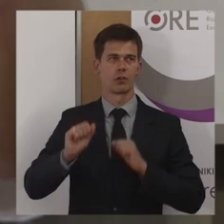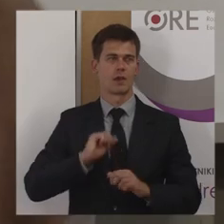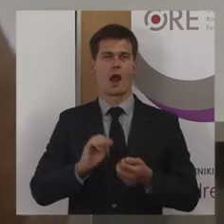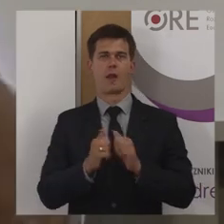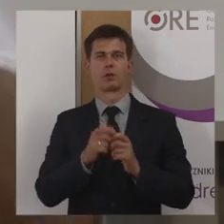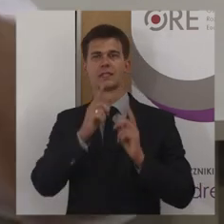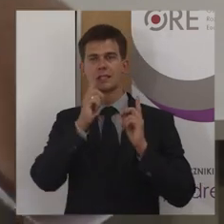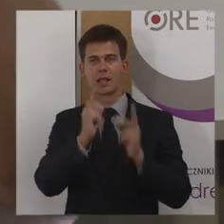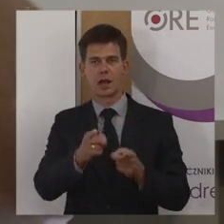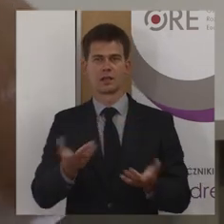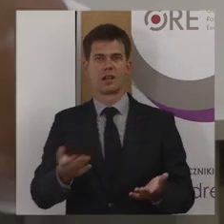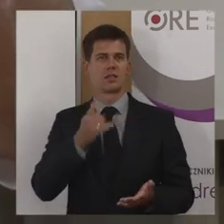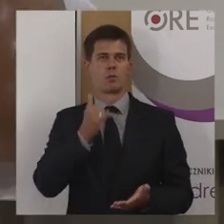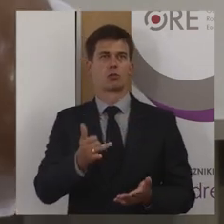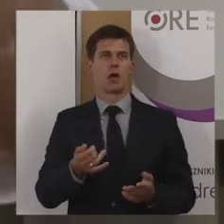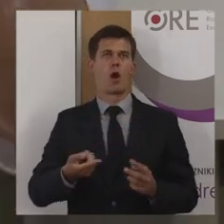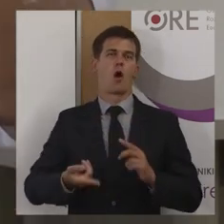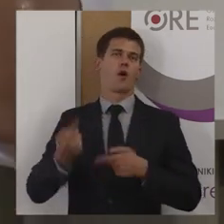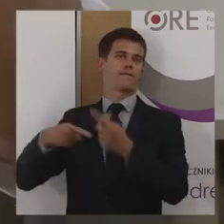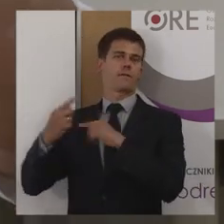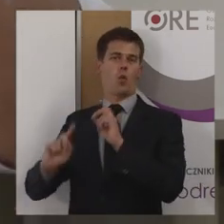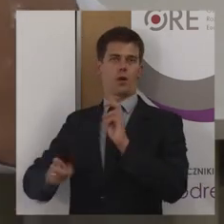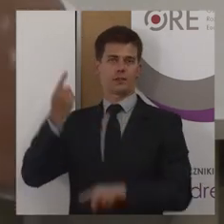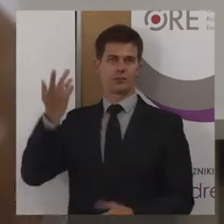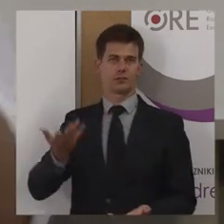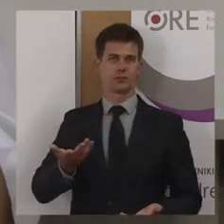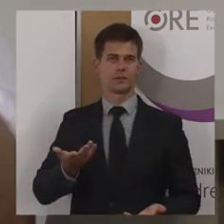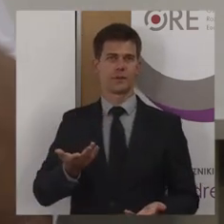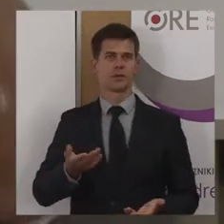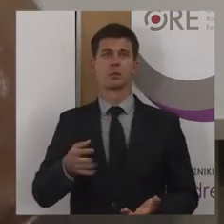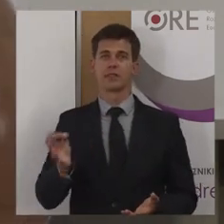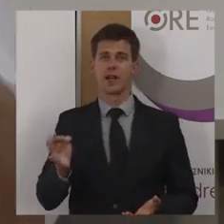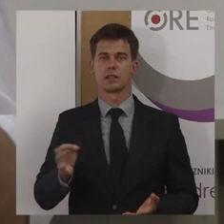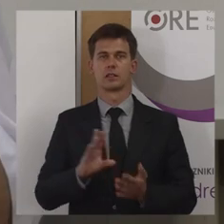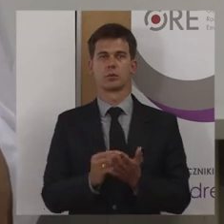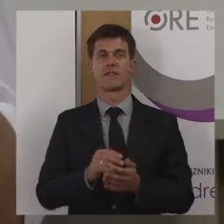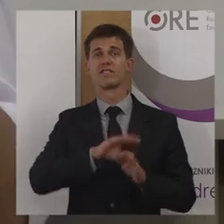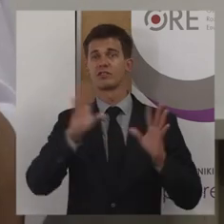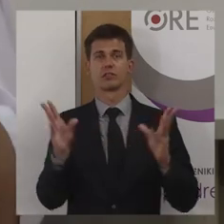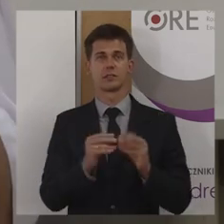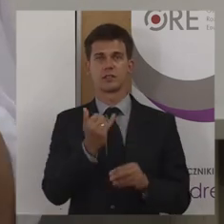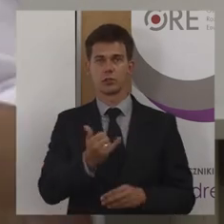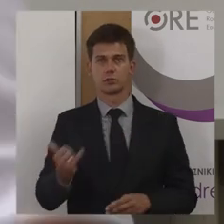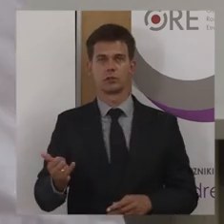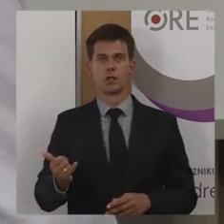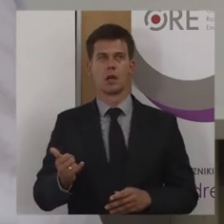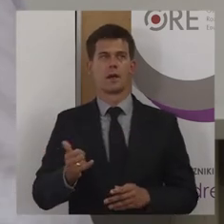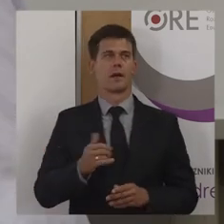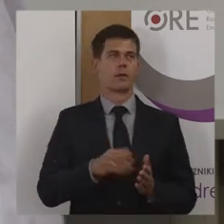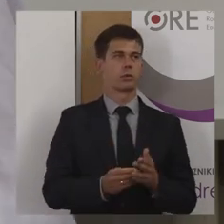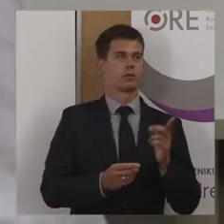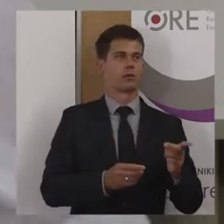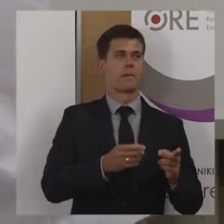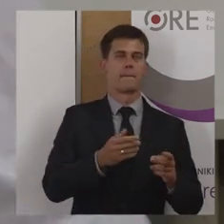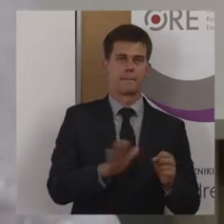już stworzonych, nie da się dostosować tak, żeby wszystkie dzieci o wszystkich niepełnosprawnościach były w